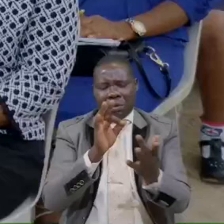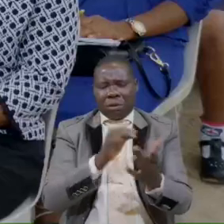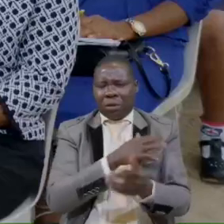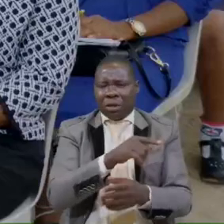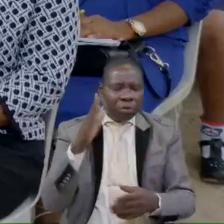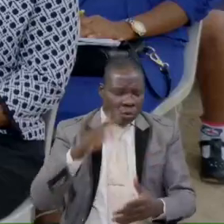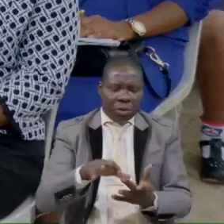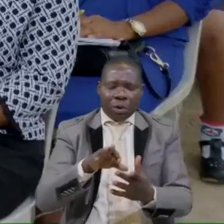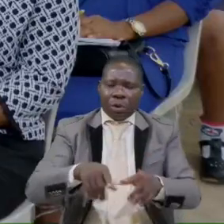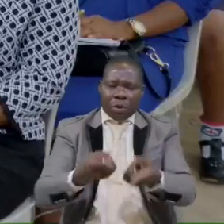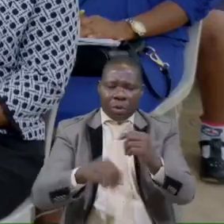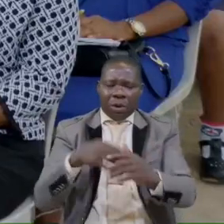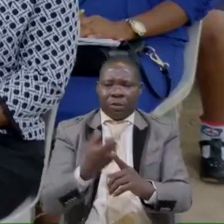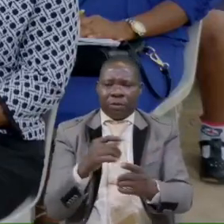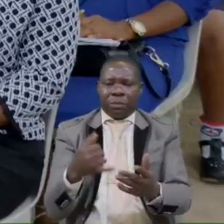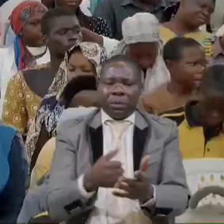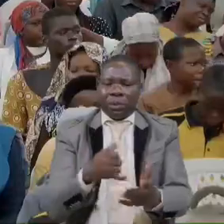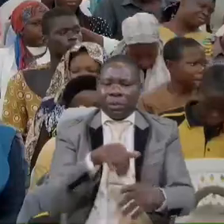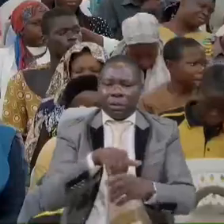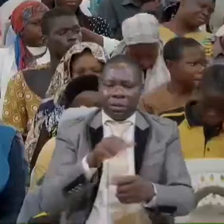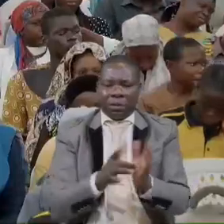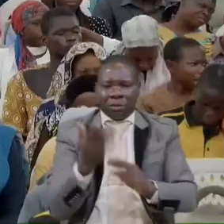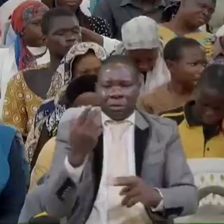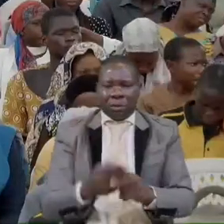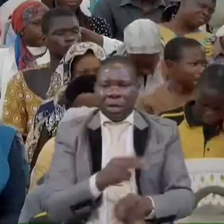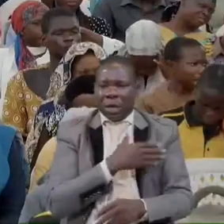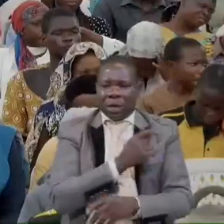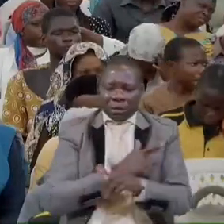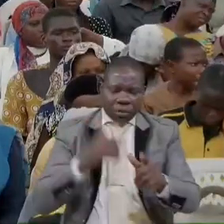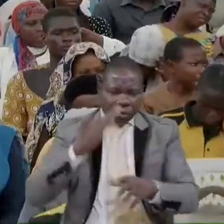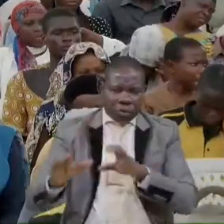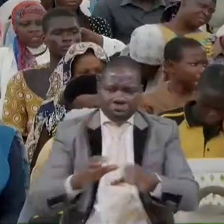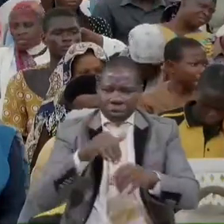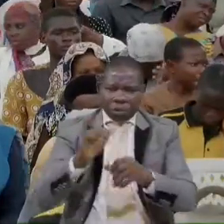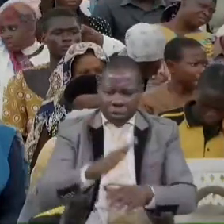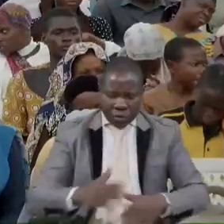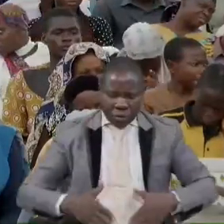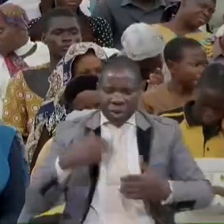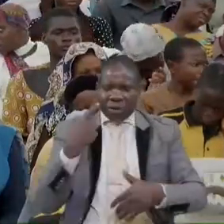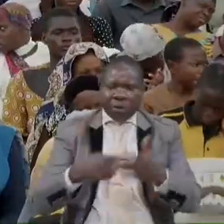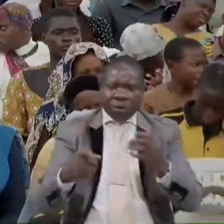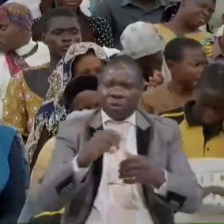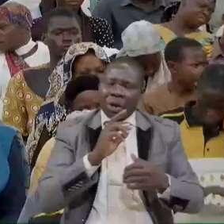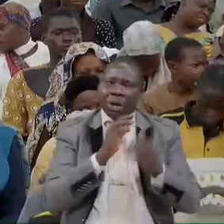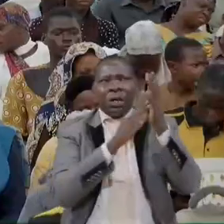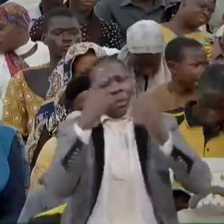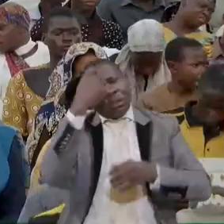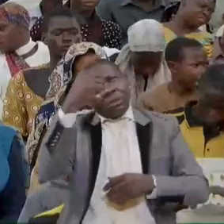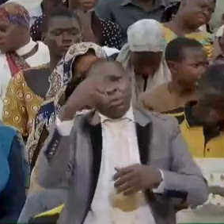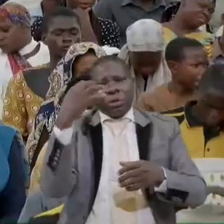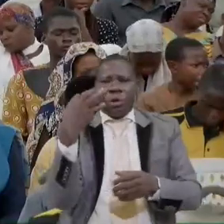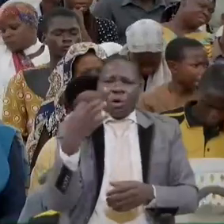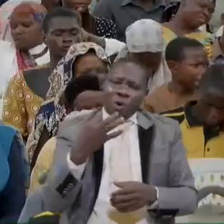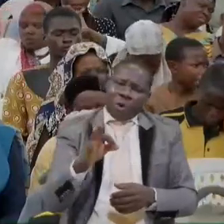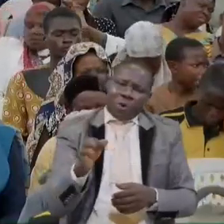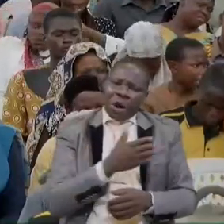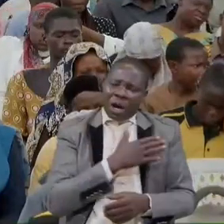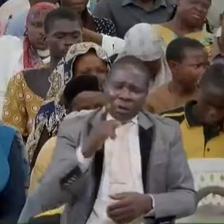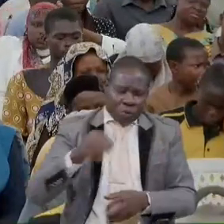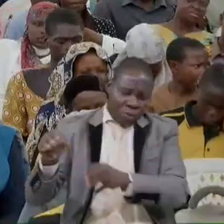vie ce que tu rêvais être. Et tu vas avancer, avancer jusqu'à ce que tu